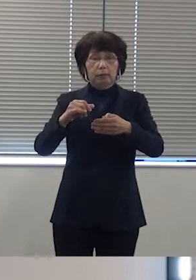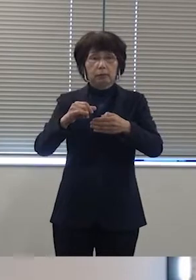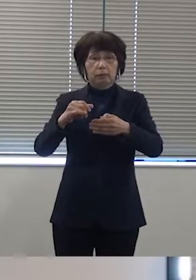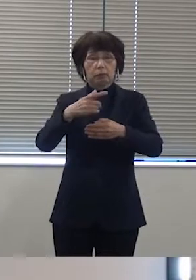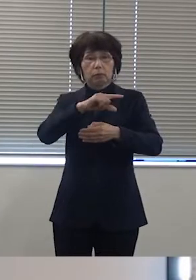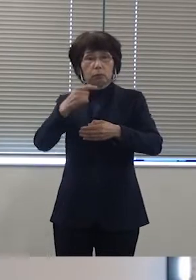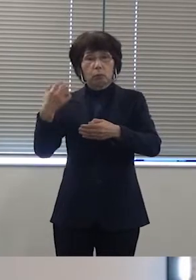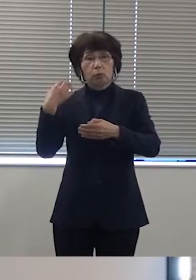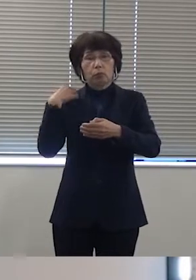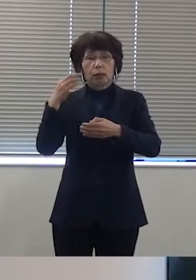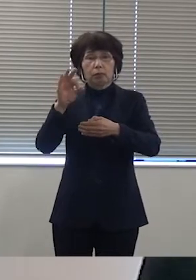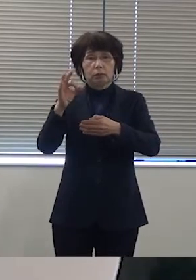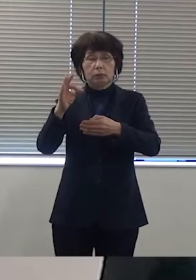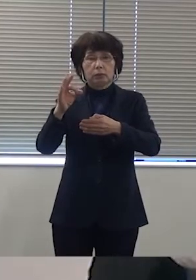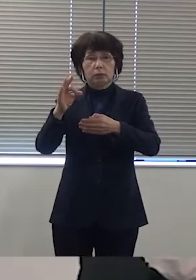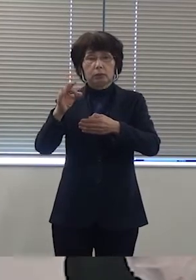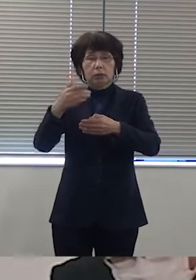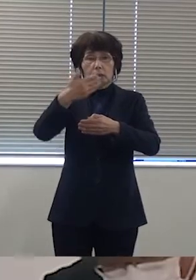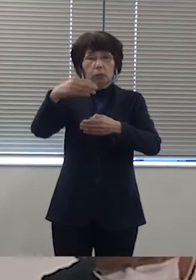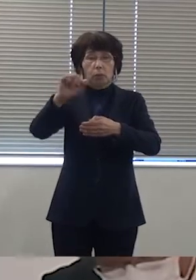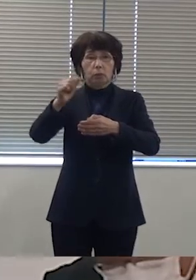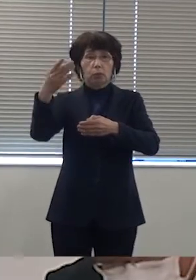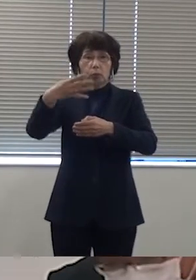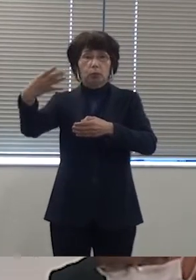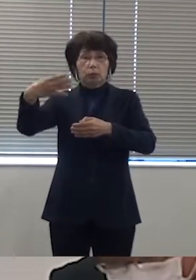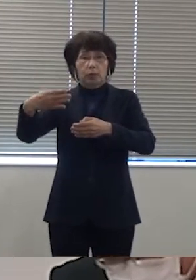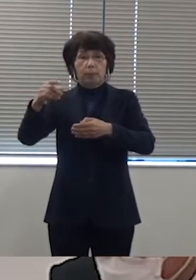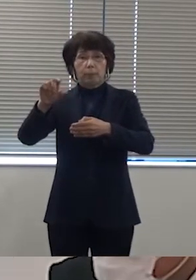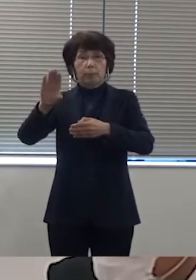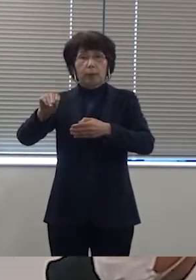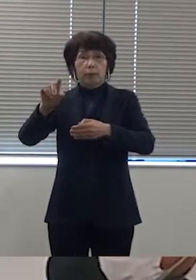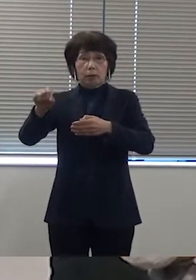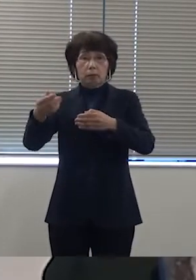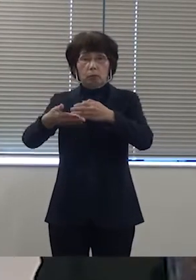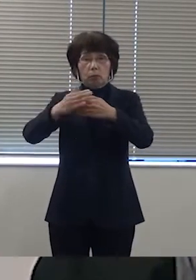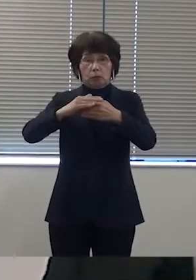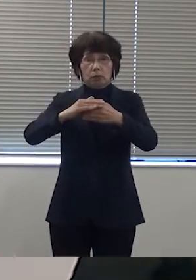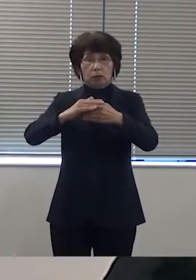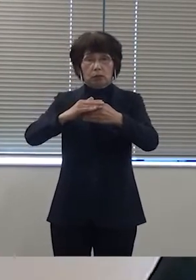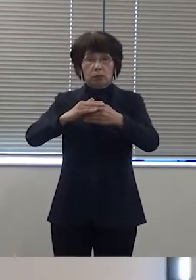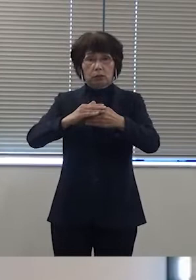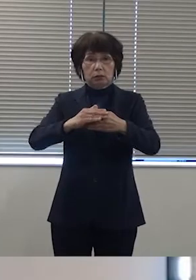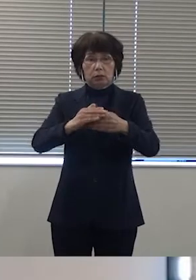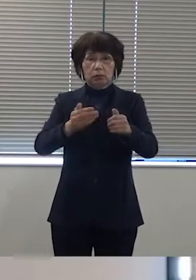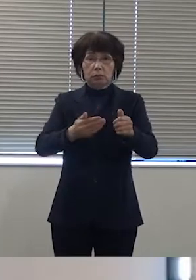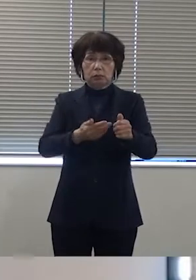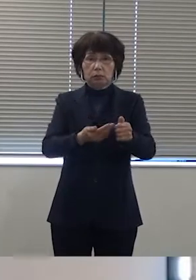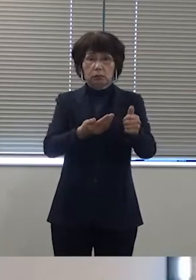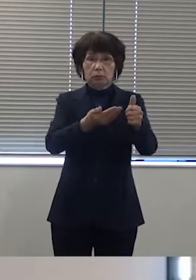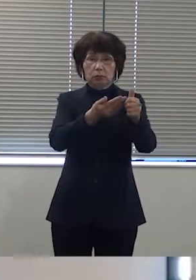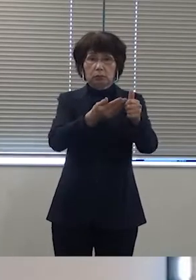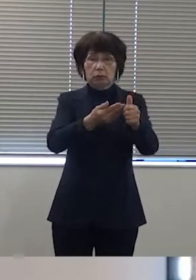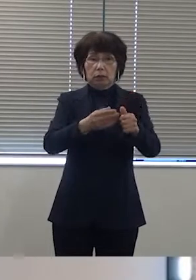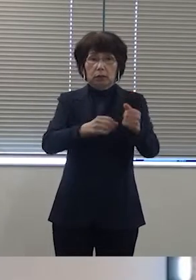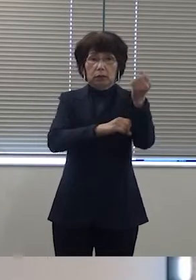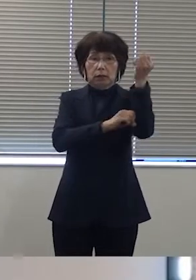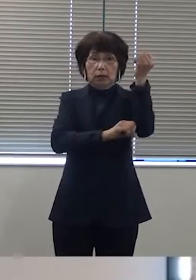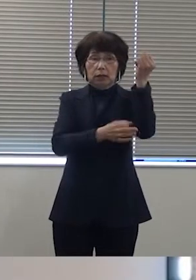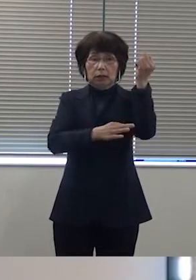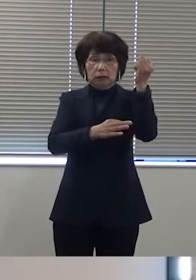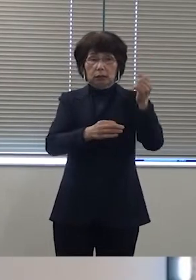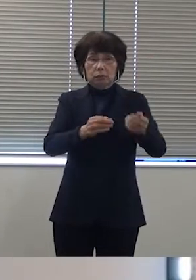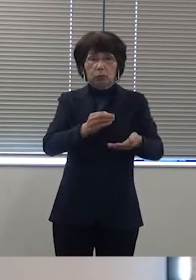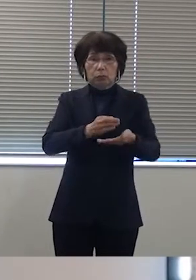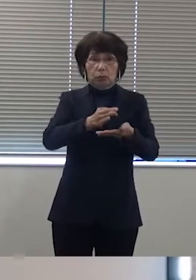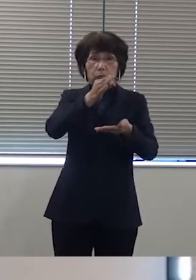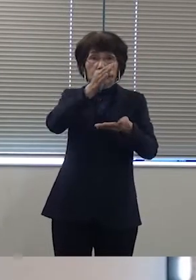の補正。そして両学校に基金積立金では一番上でございますが、企業版ふるさと納税の受け皿